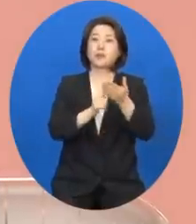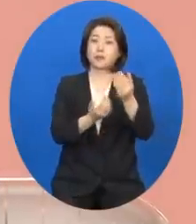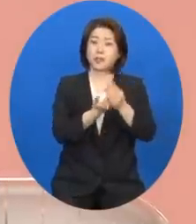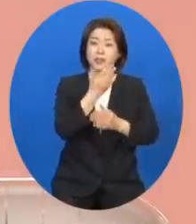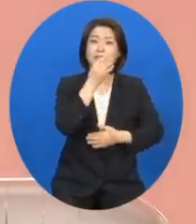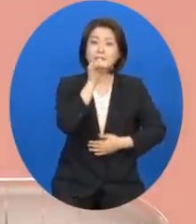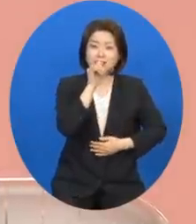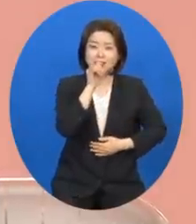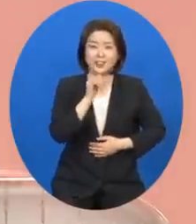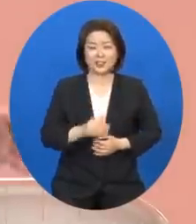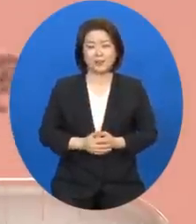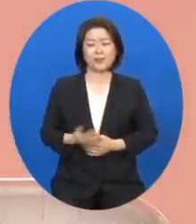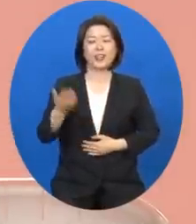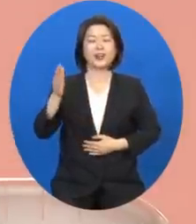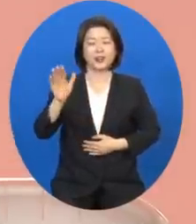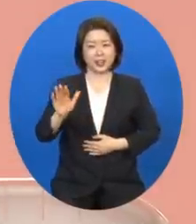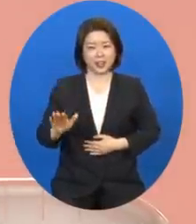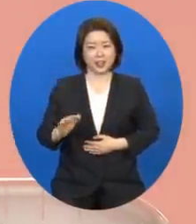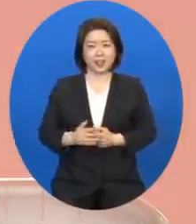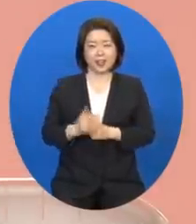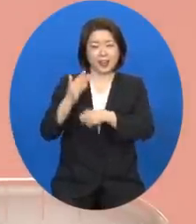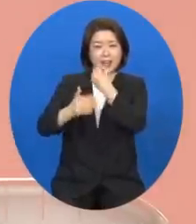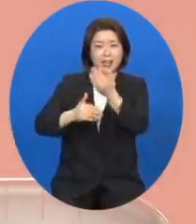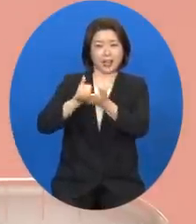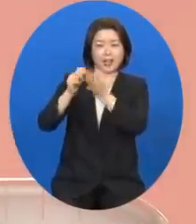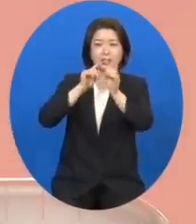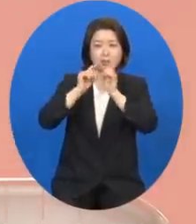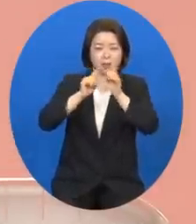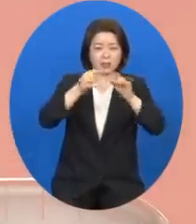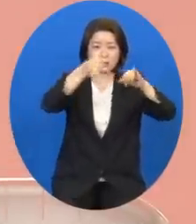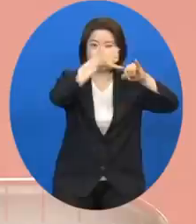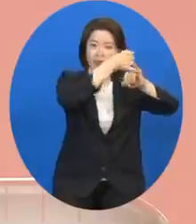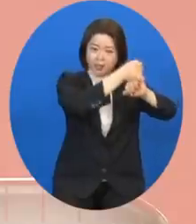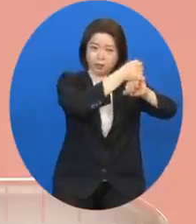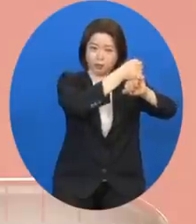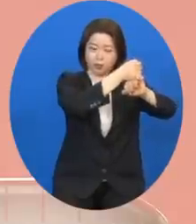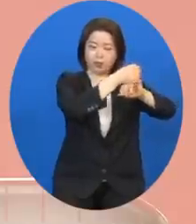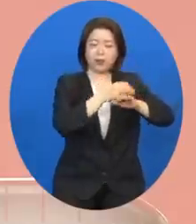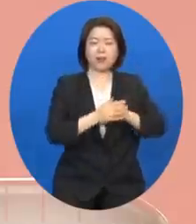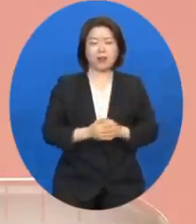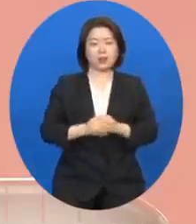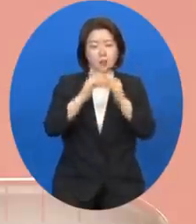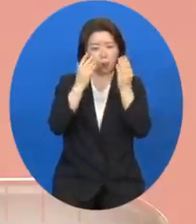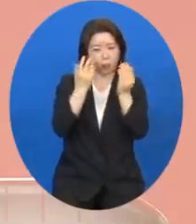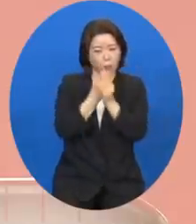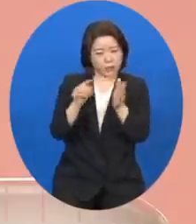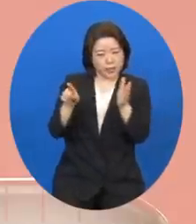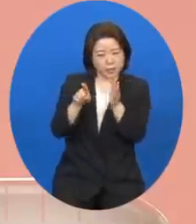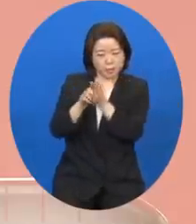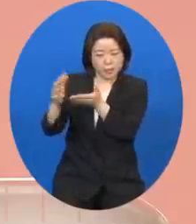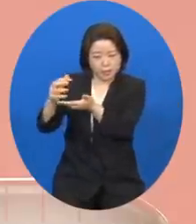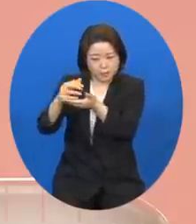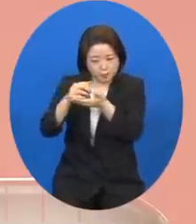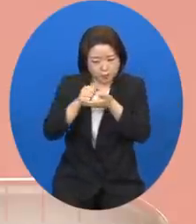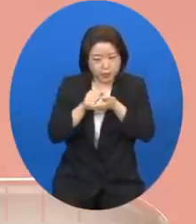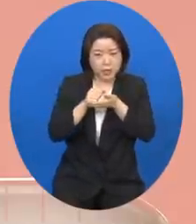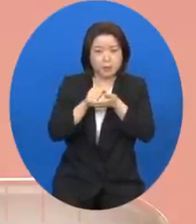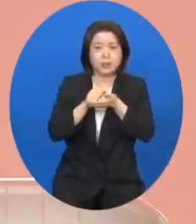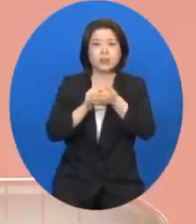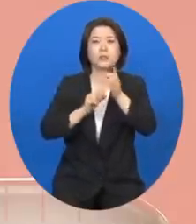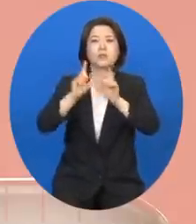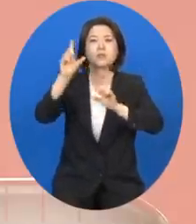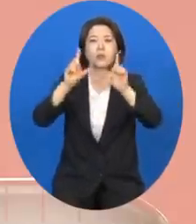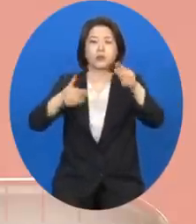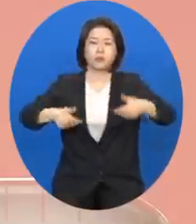있겠습니다. 그러나 하나님의 말씀과 약속을 온전한 믿음으로 붙잡는 자세가